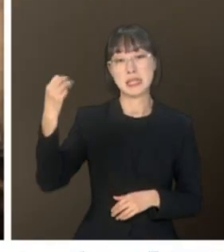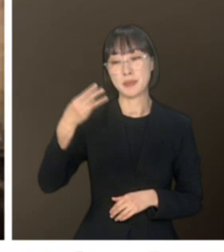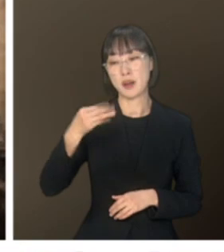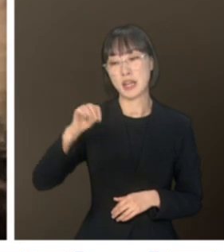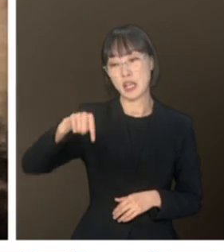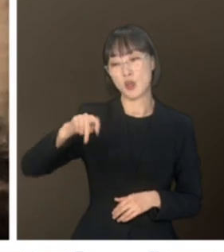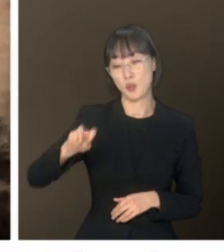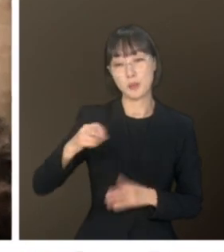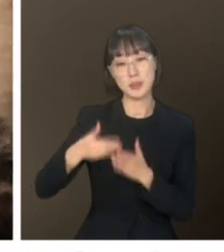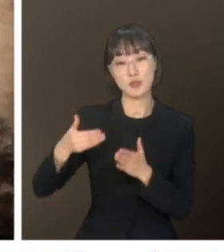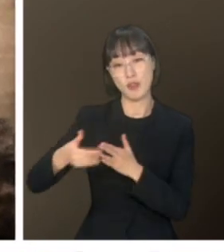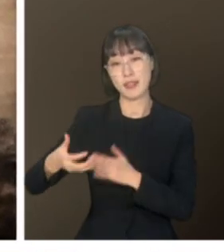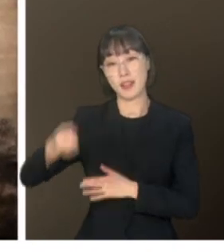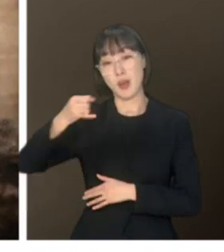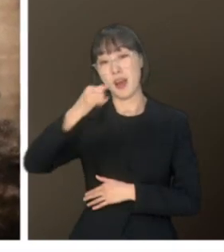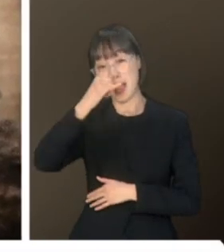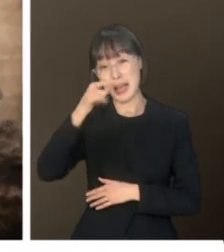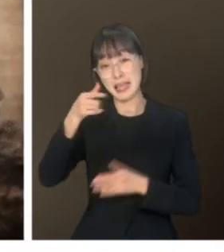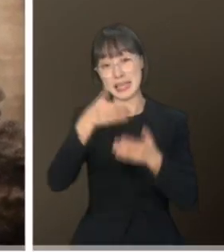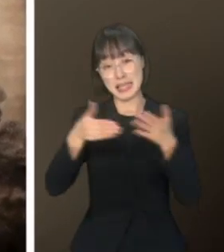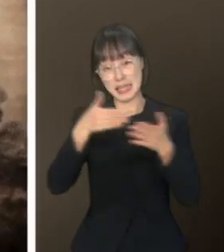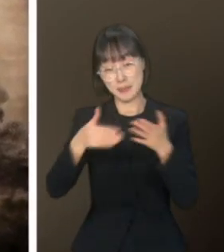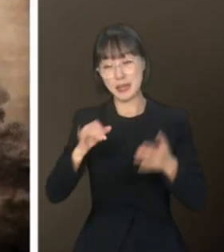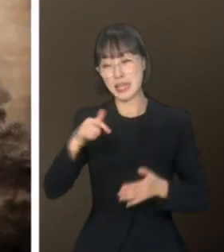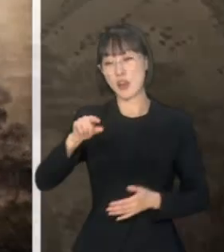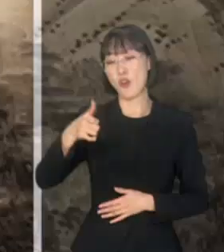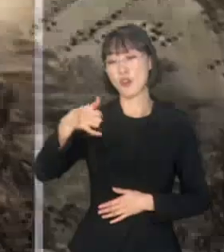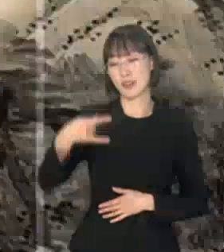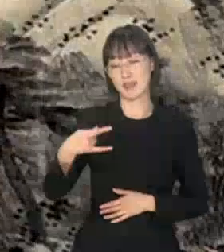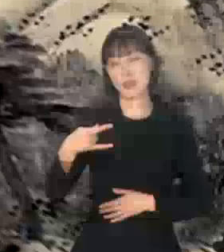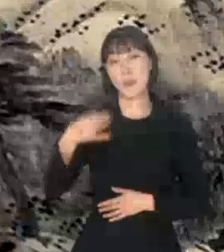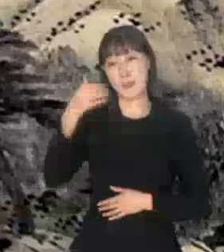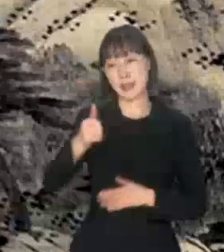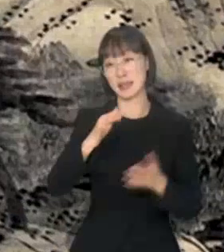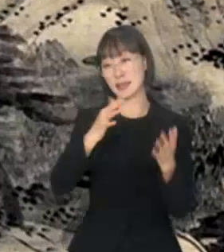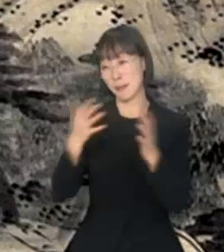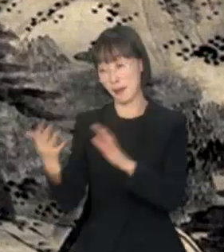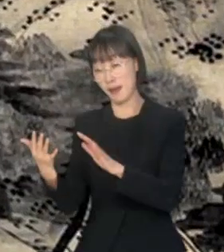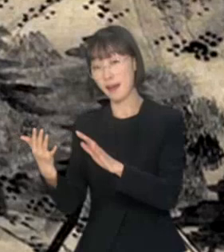리움미술관이 소장하고 있던 인왕제색도는 이건희 회장 사망 이듬해인